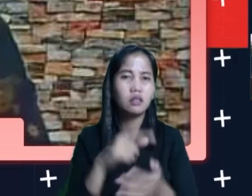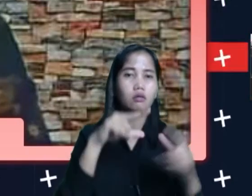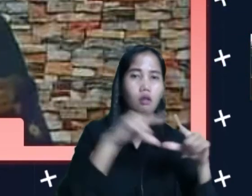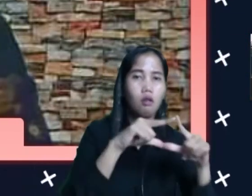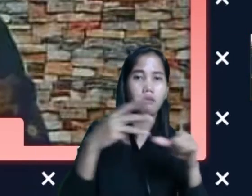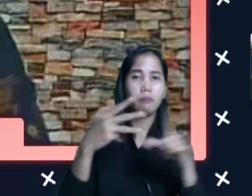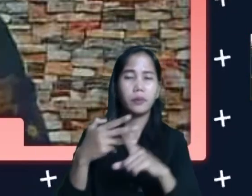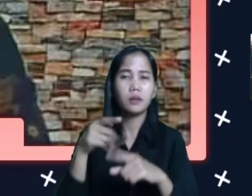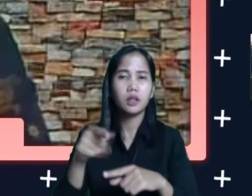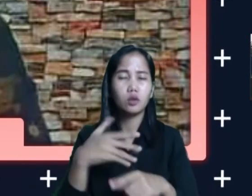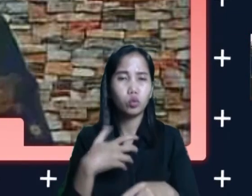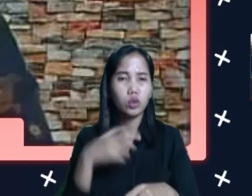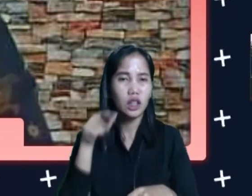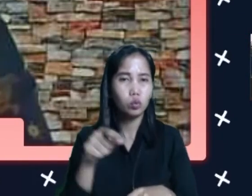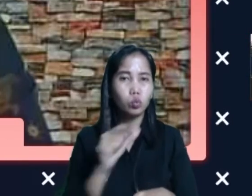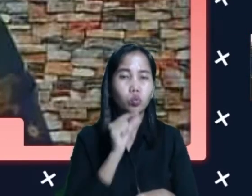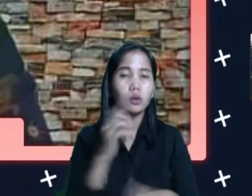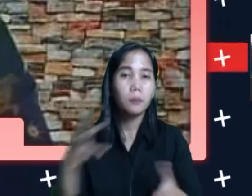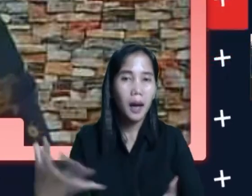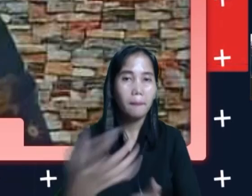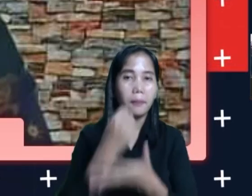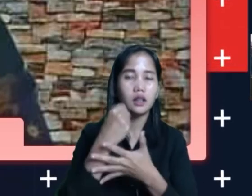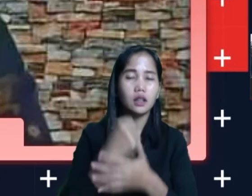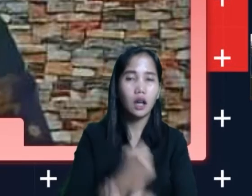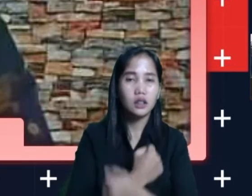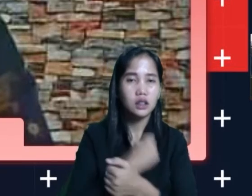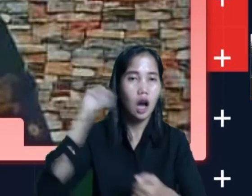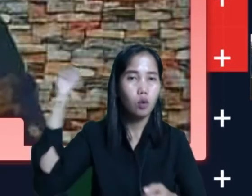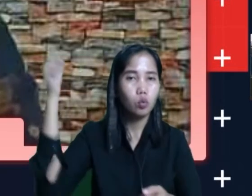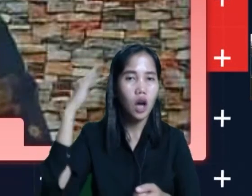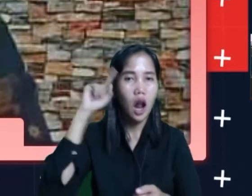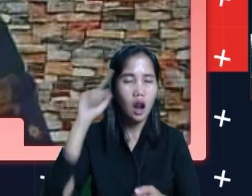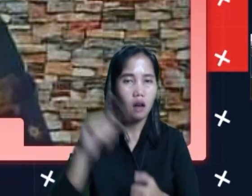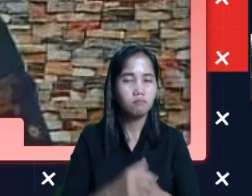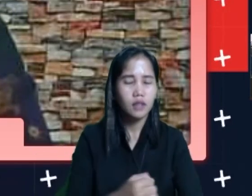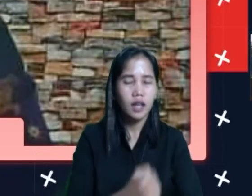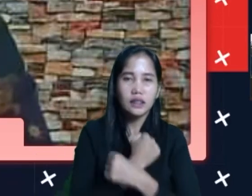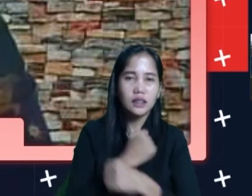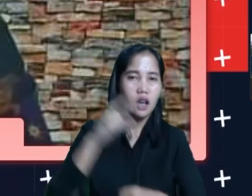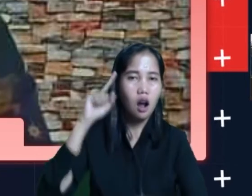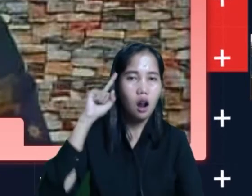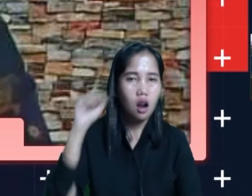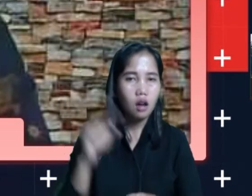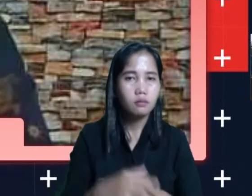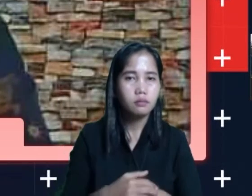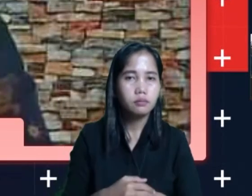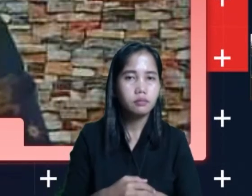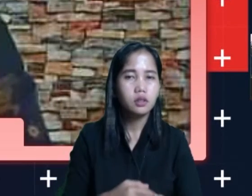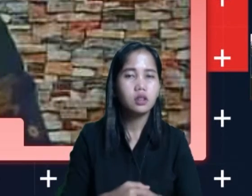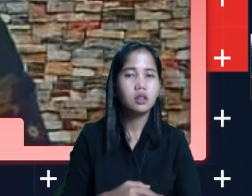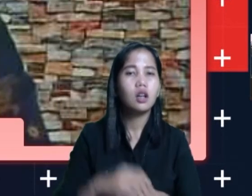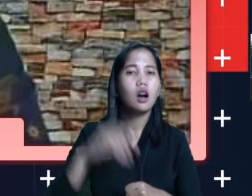karena menghasilkan penurutan. A, B, atau C? Mungkin saya ganti